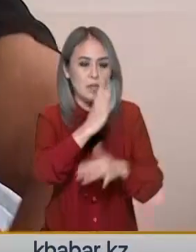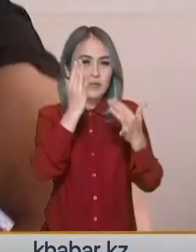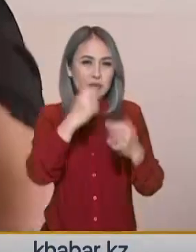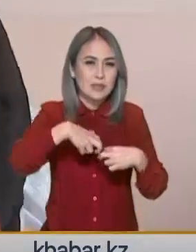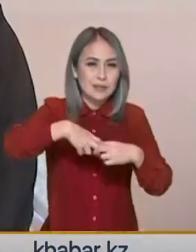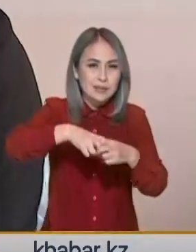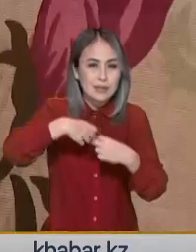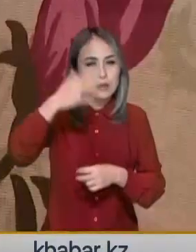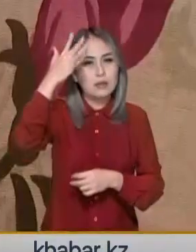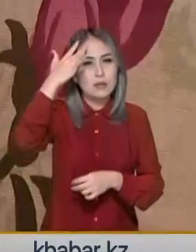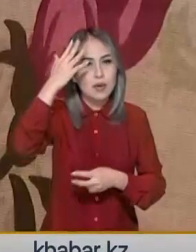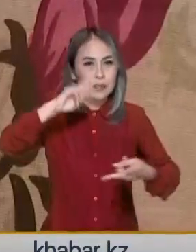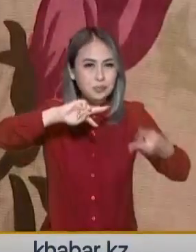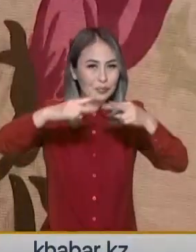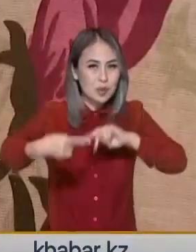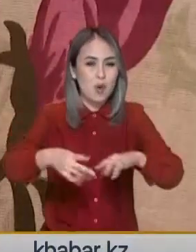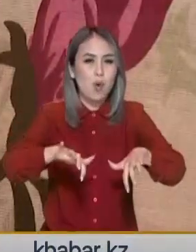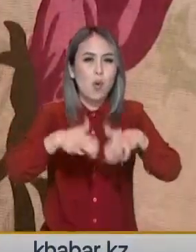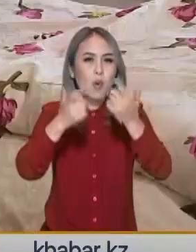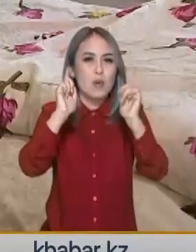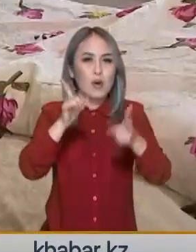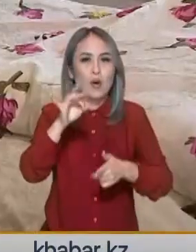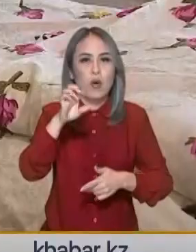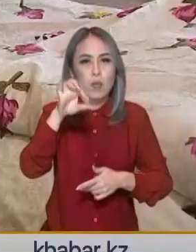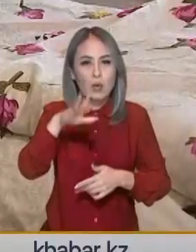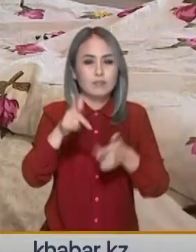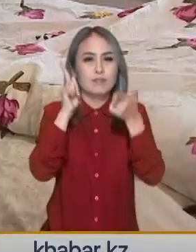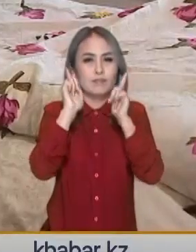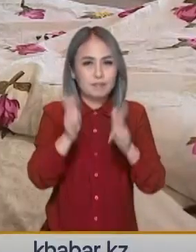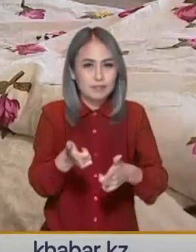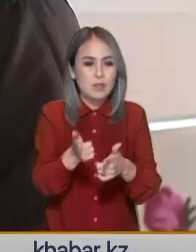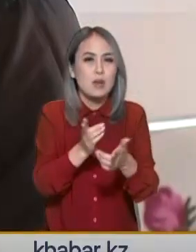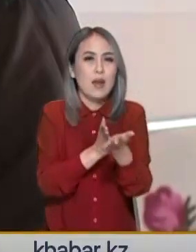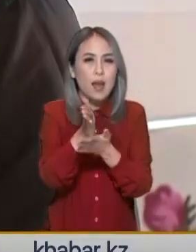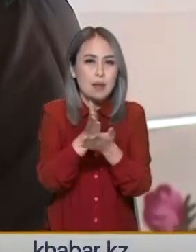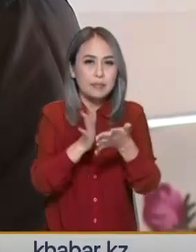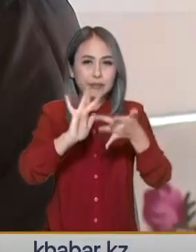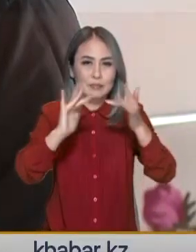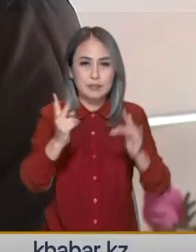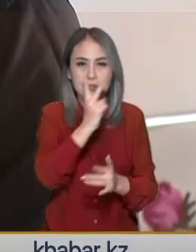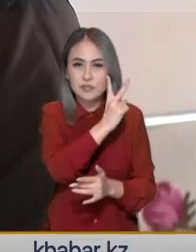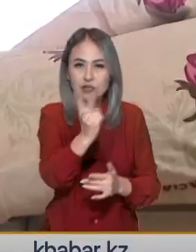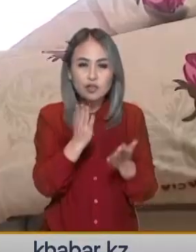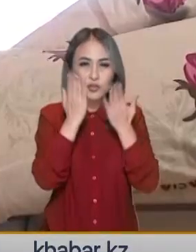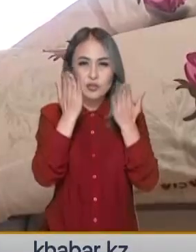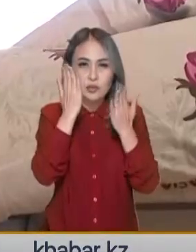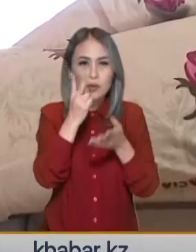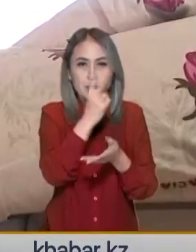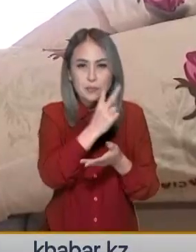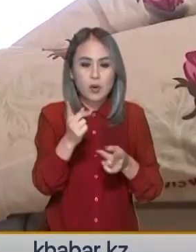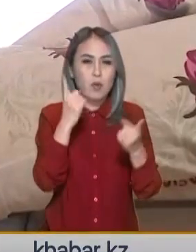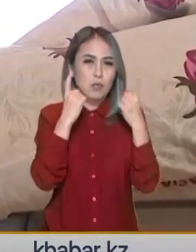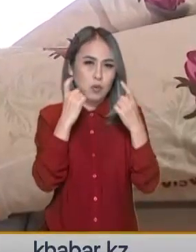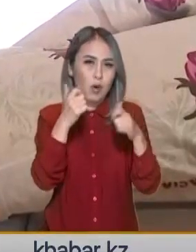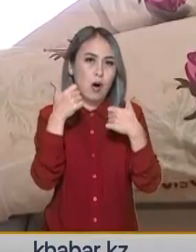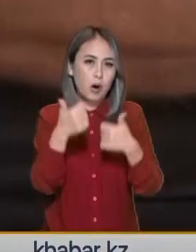буынын ауыстыруға келіп отыр. Роботтың көмегімен жасалатын операцияға келіскен. Алдымен ғаламтордан оқып, танысып алған. Бұл туралы пікірлер өте